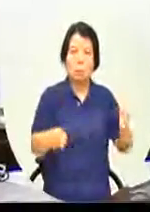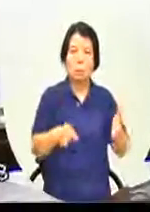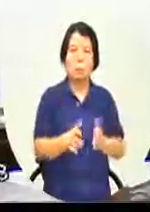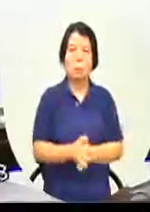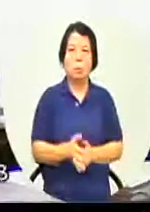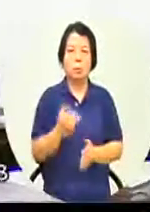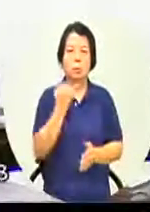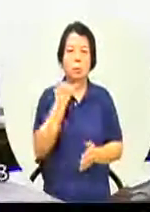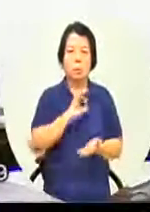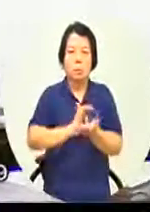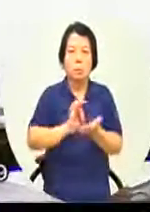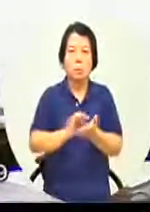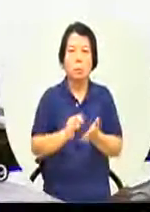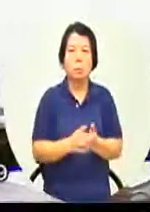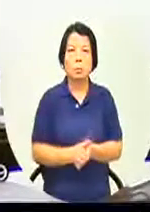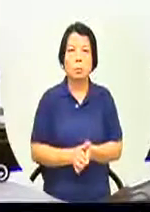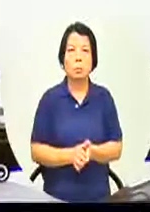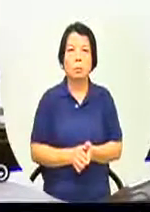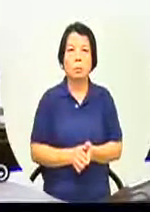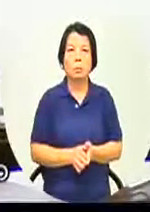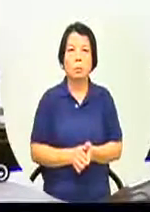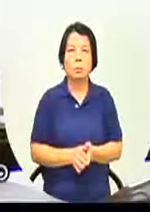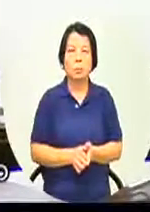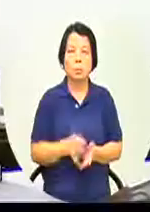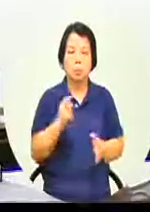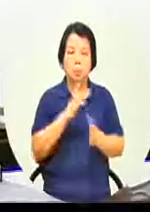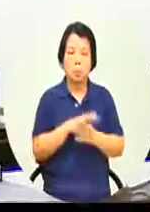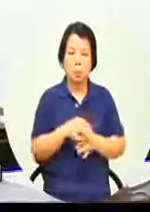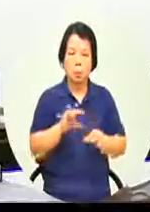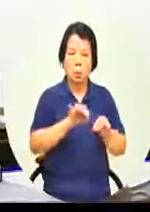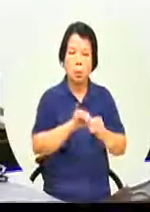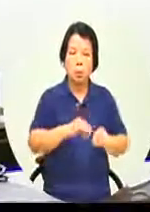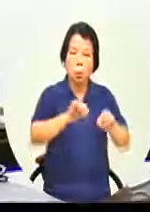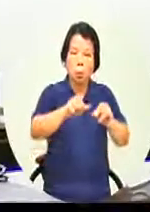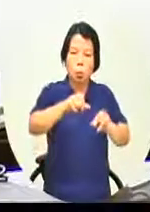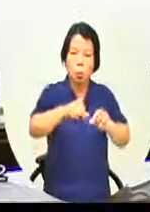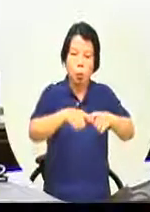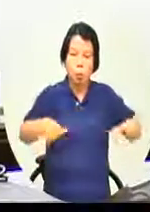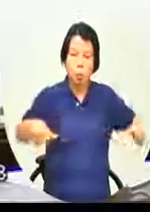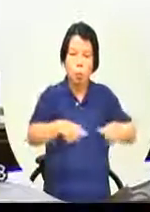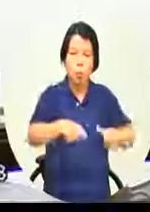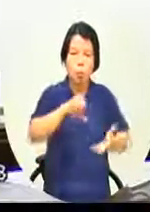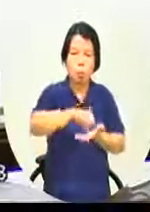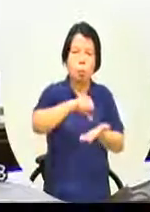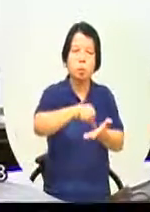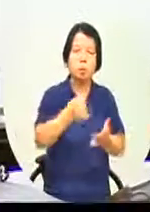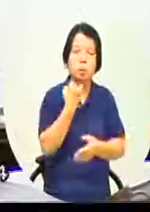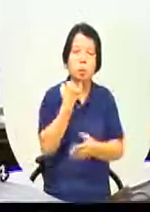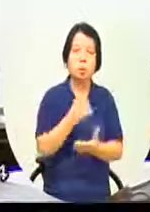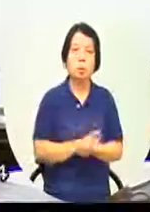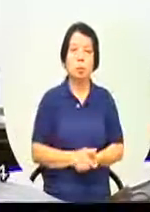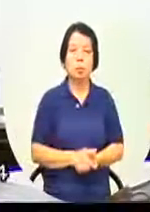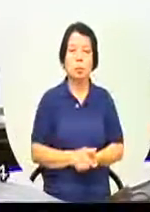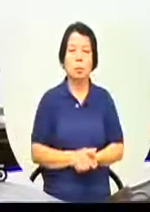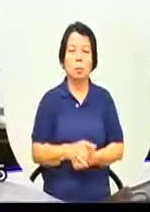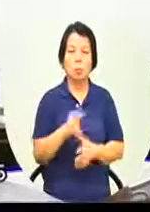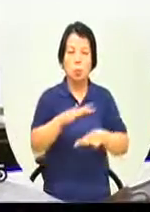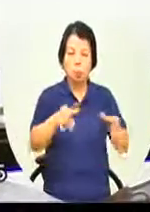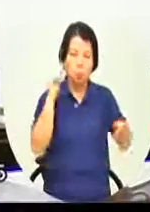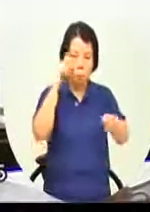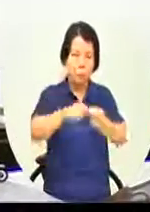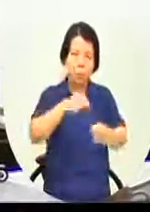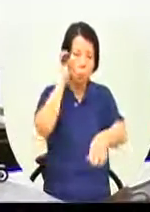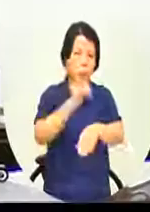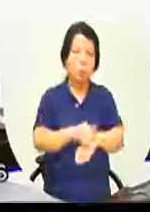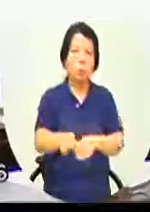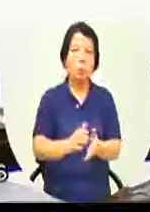多少的这个面积的比例？耕地的面积的比例可以达到那个目标？那我